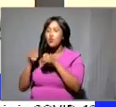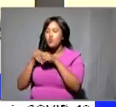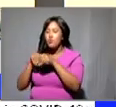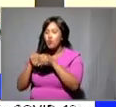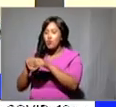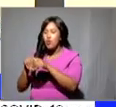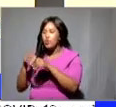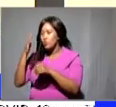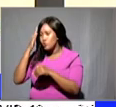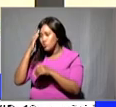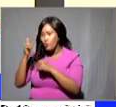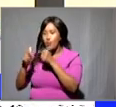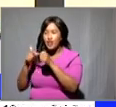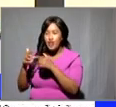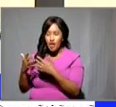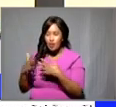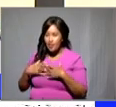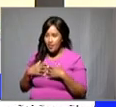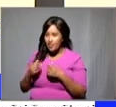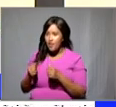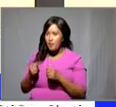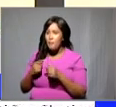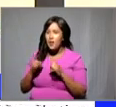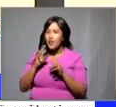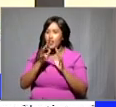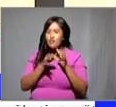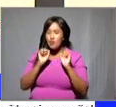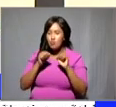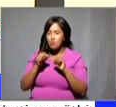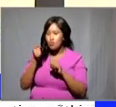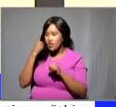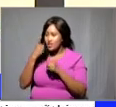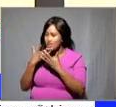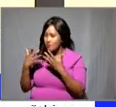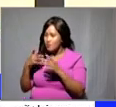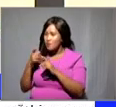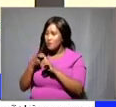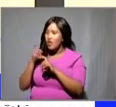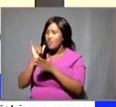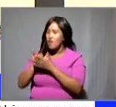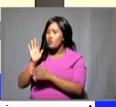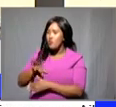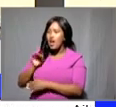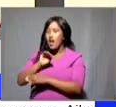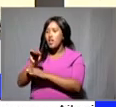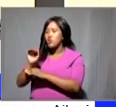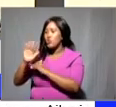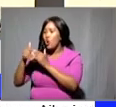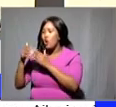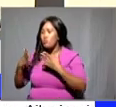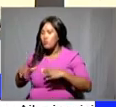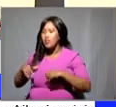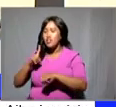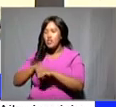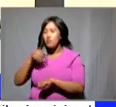kumafuatirira kumafuatirira no ngono unyite kaundu mwiritu ucio ugatiriri athaitha andu ati wamenya ni